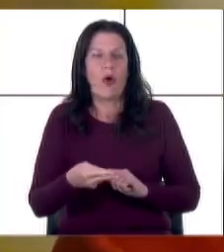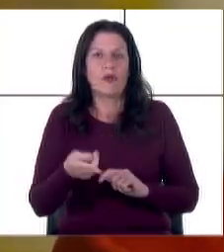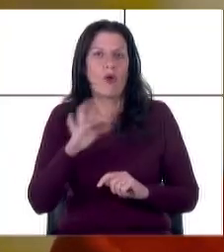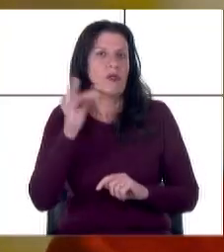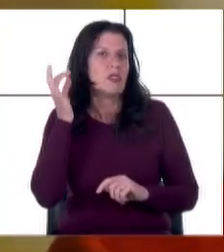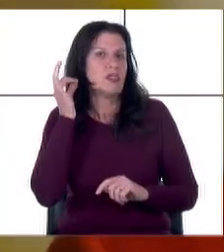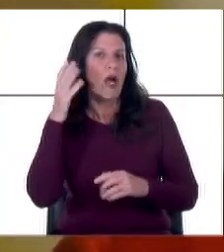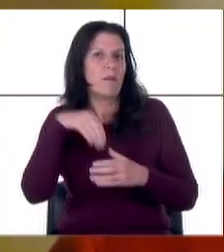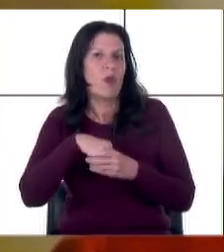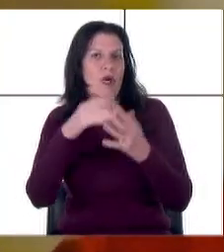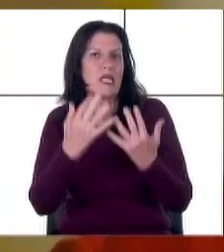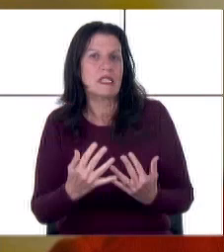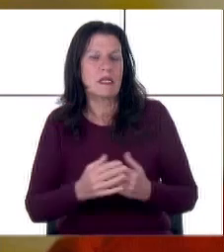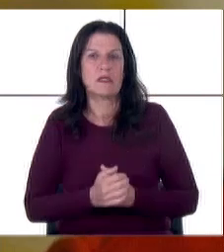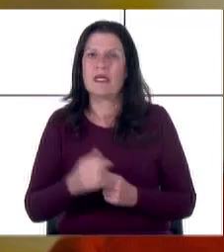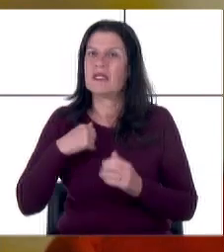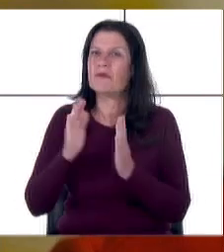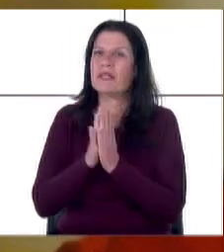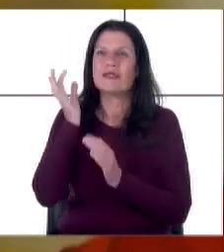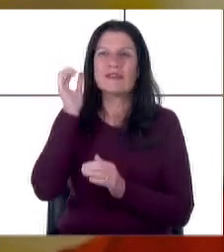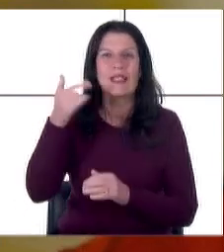מהמוקדנית להישאר איתי על הקו,